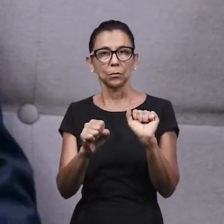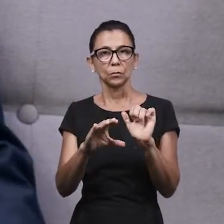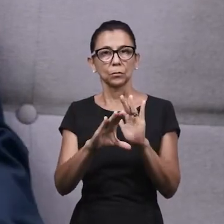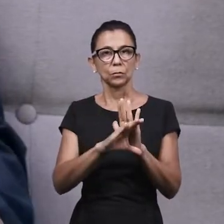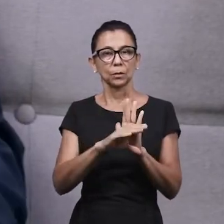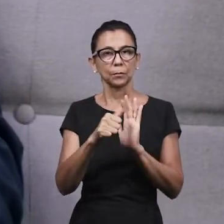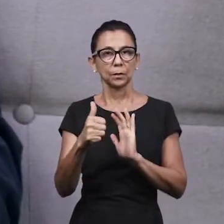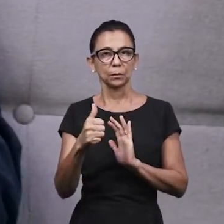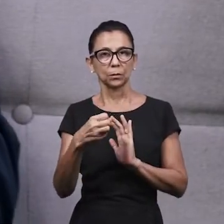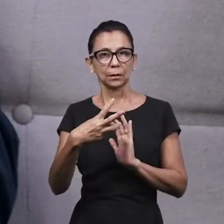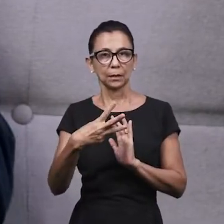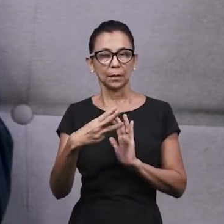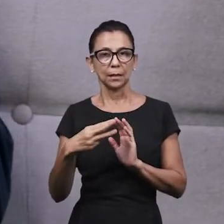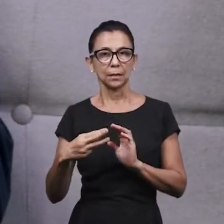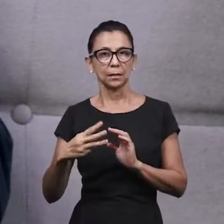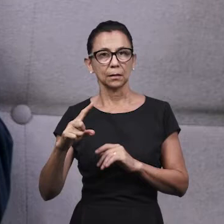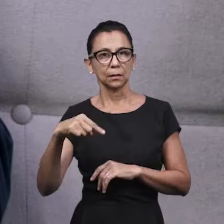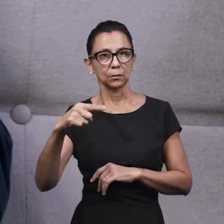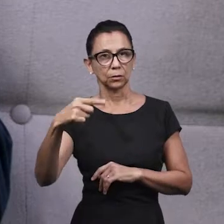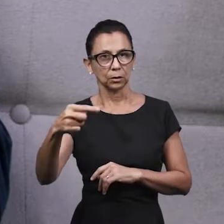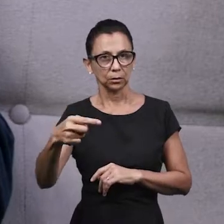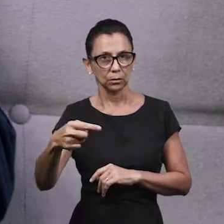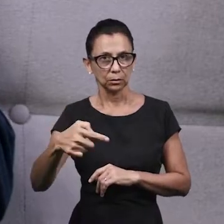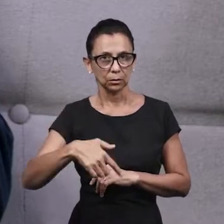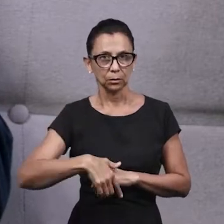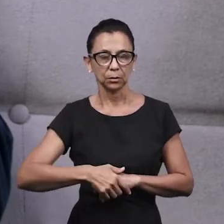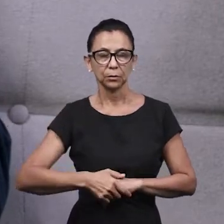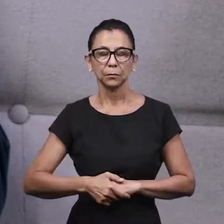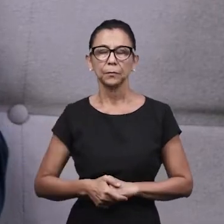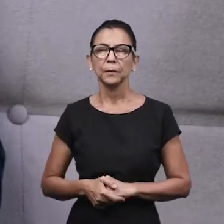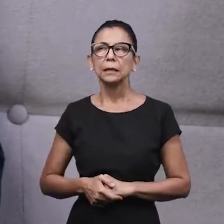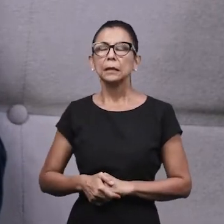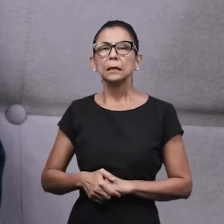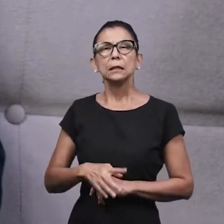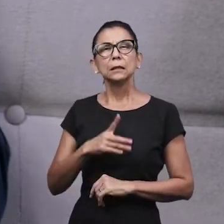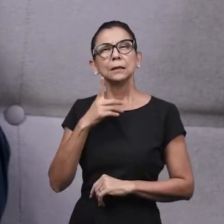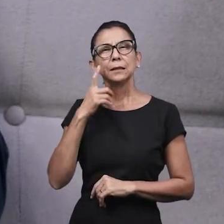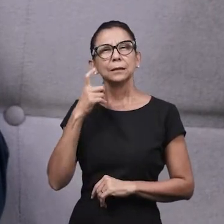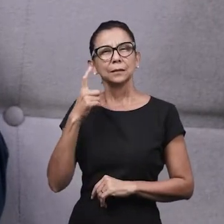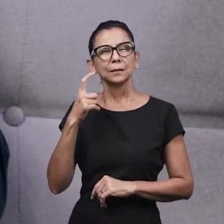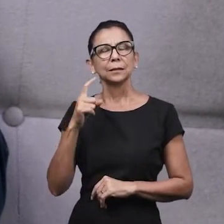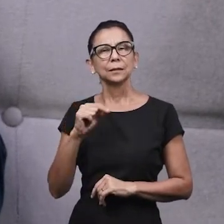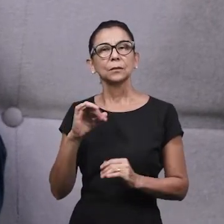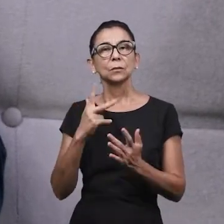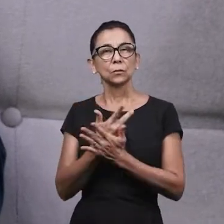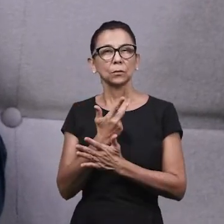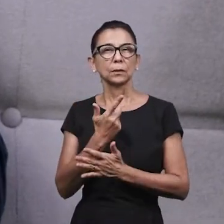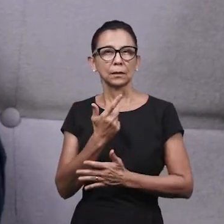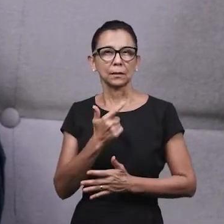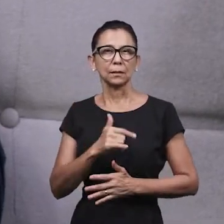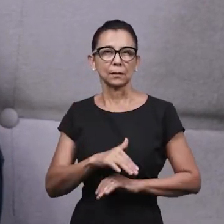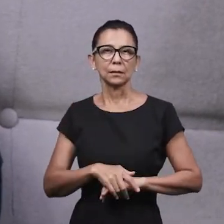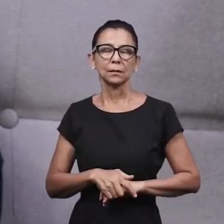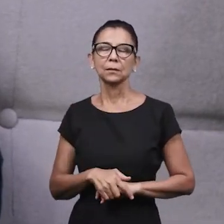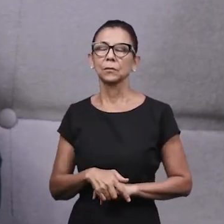Et le fait intéressant qui s'est passé avec Samson, ceux qui connaissent la parole,